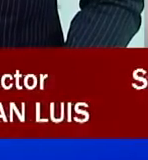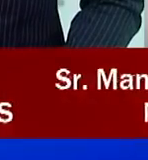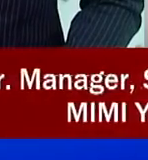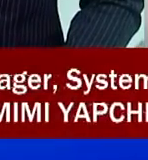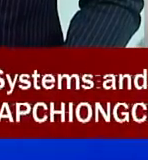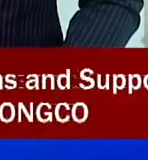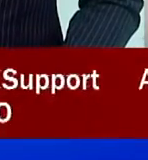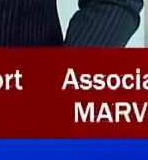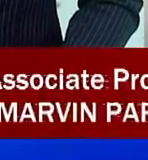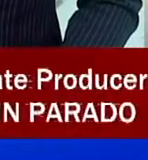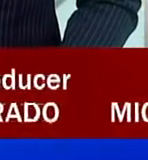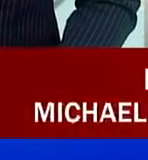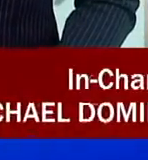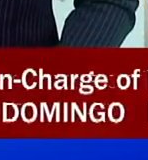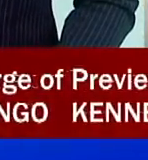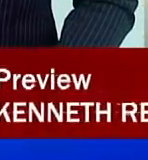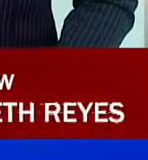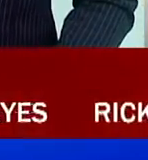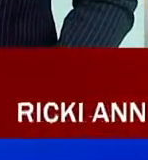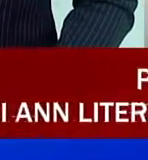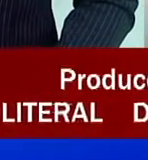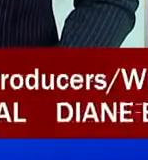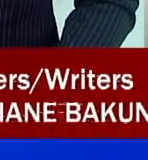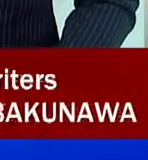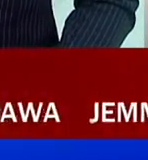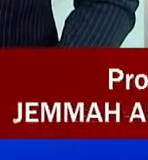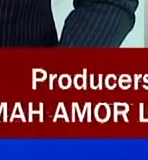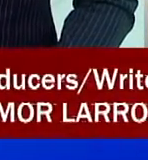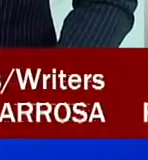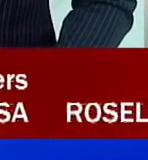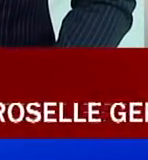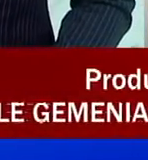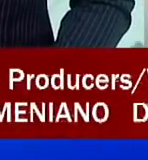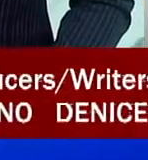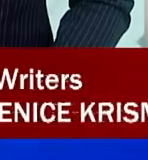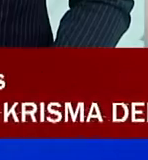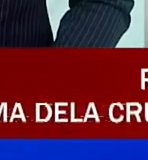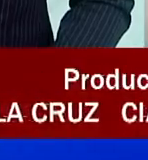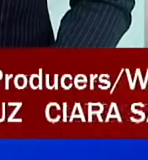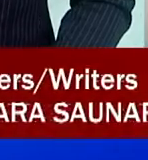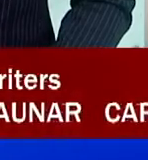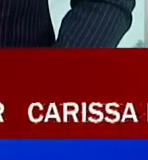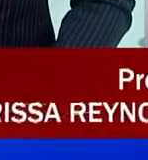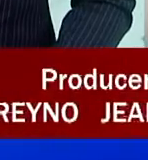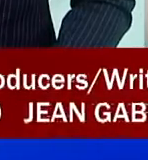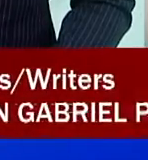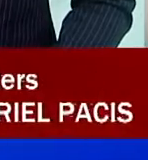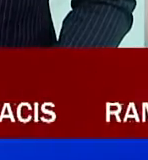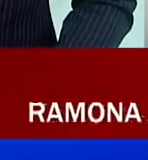ang GMA. Walang kinikilingan, walang pinoprotektahan. Walang kasinungalingan, serbisyong totoo